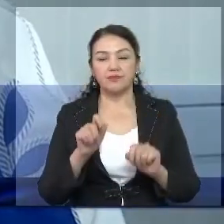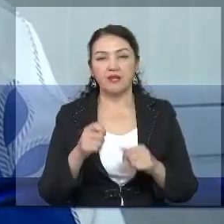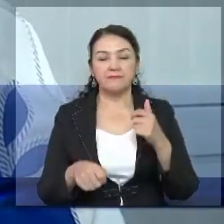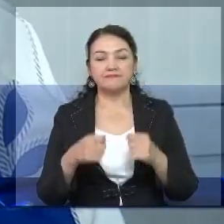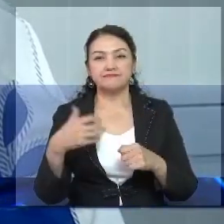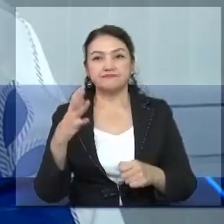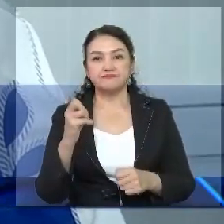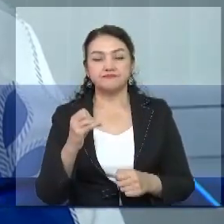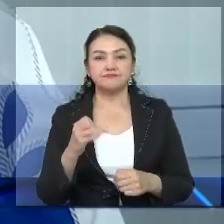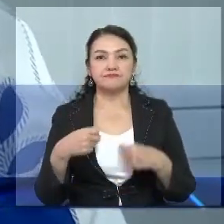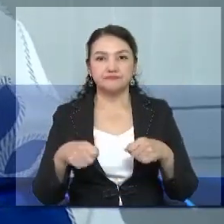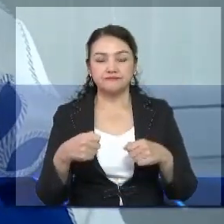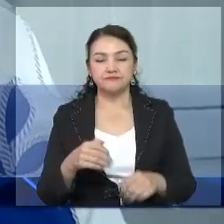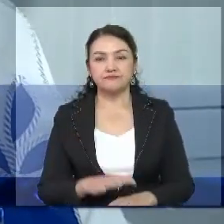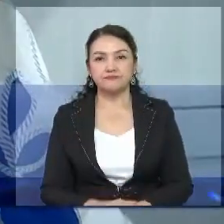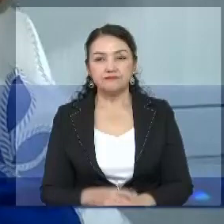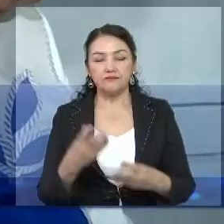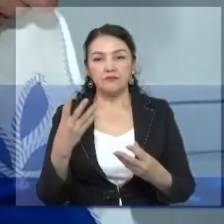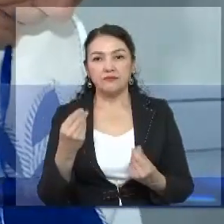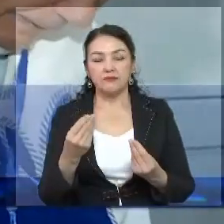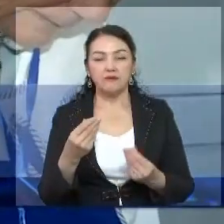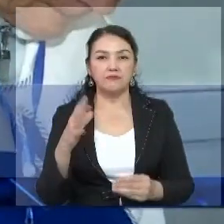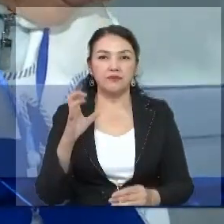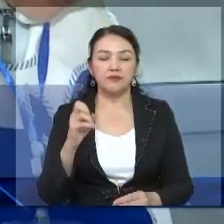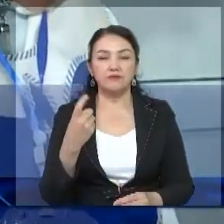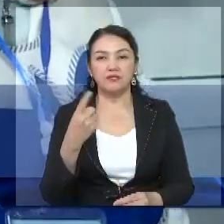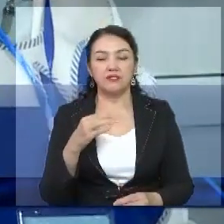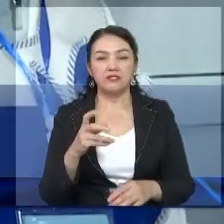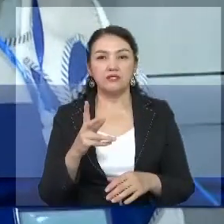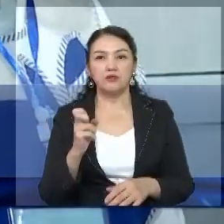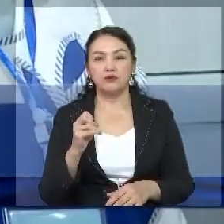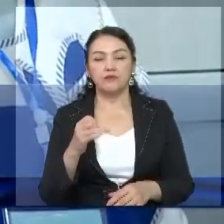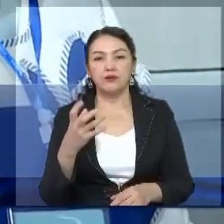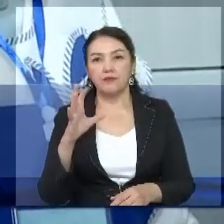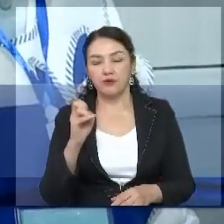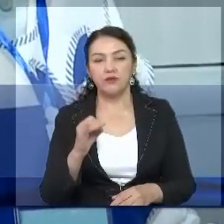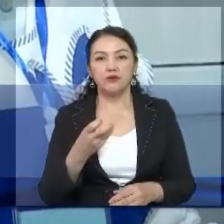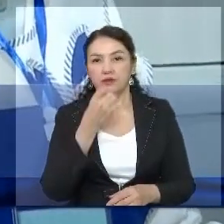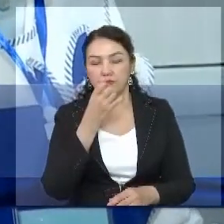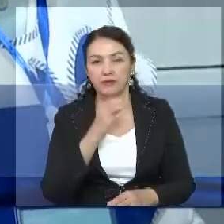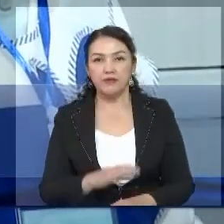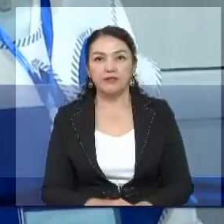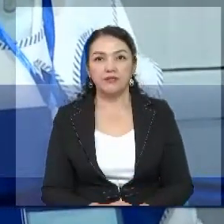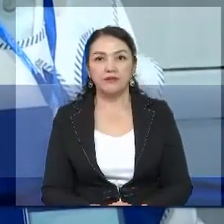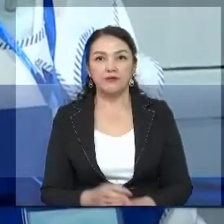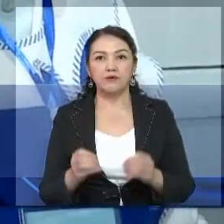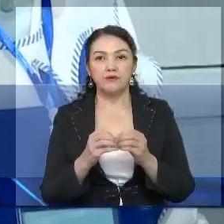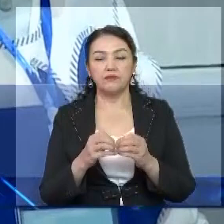сатам. 1,5 литрліктерін. Литрі 300-ден, жұмыртқалар 500-ден. 10